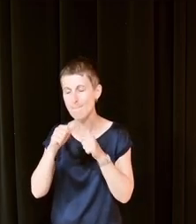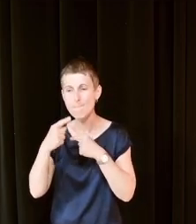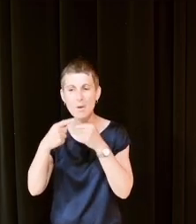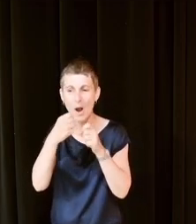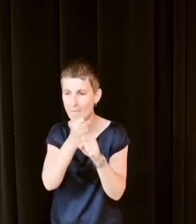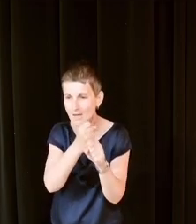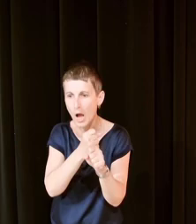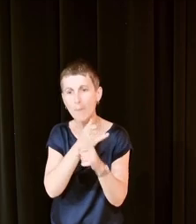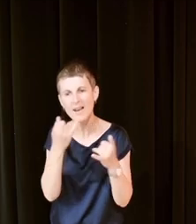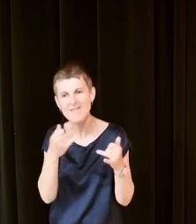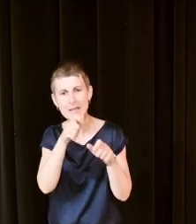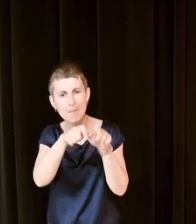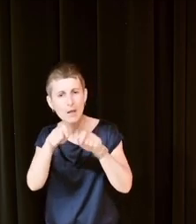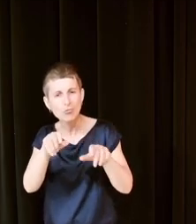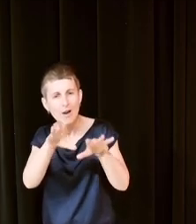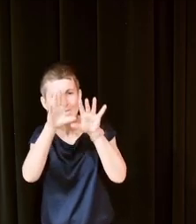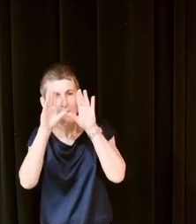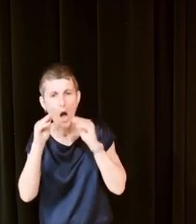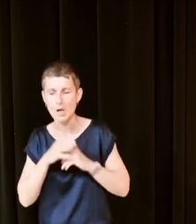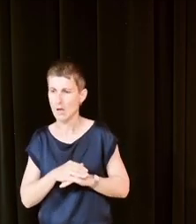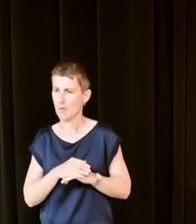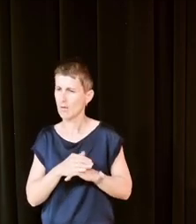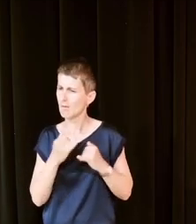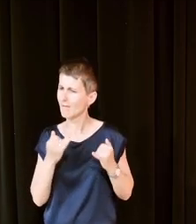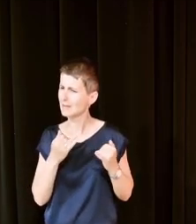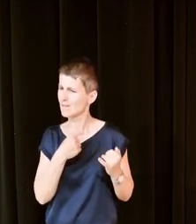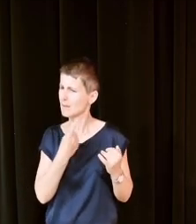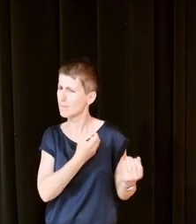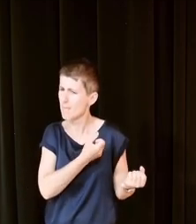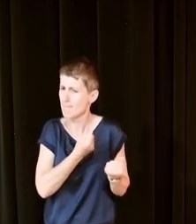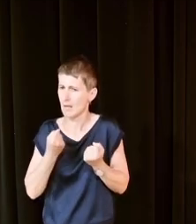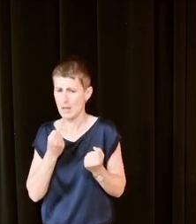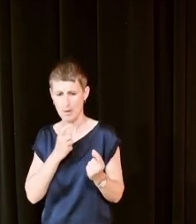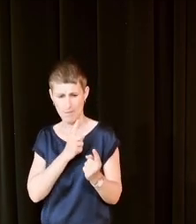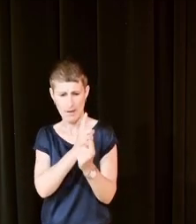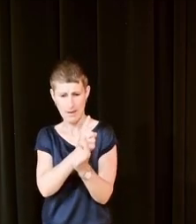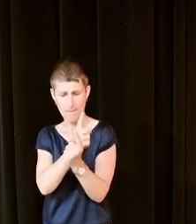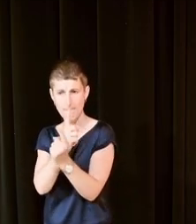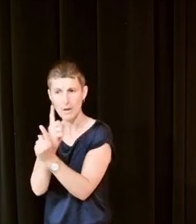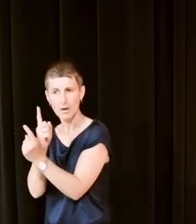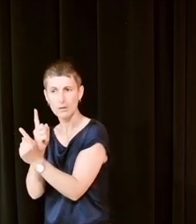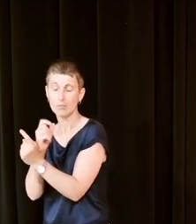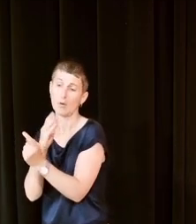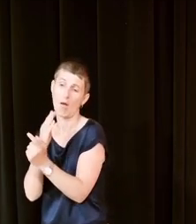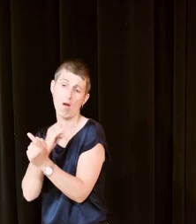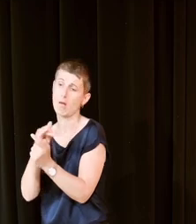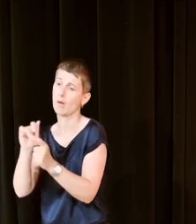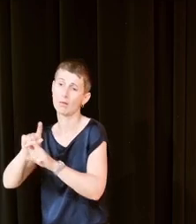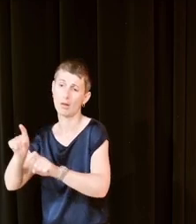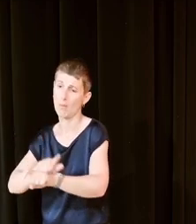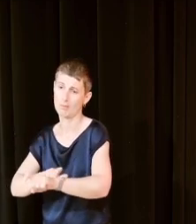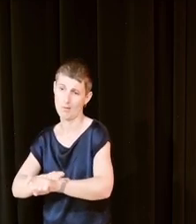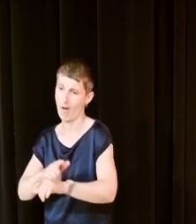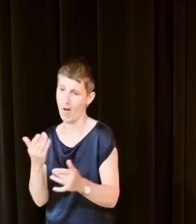Was kriegen wir denn überhaupt mit von dem, was mir da begegnet? Und es hat, haben Sie, Frau Giel, auch gesagt, immer natürlich was mit Zeit zu tun, also sich Zeit